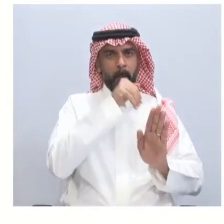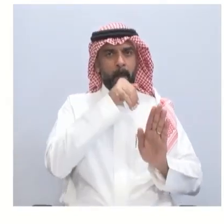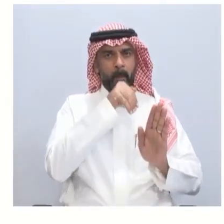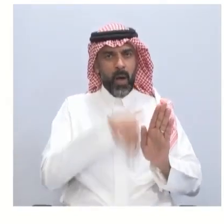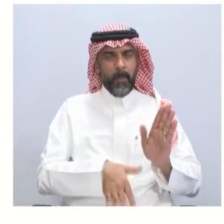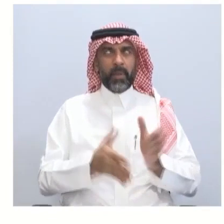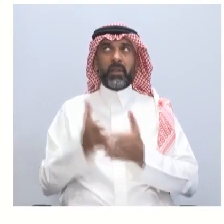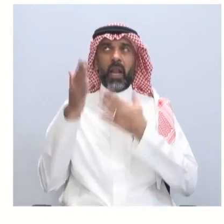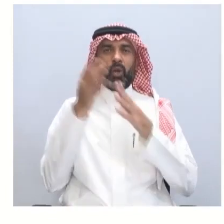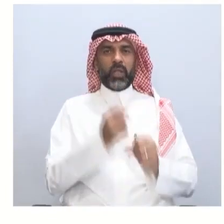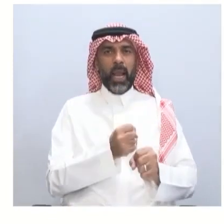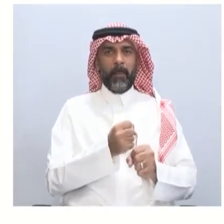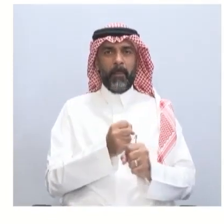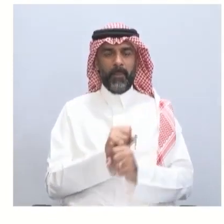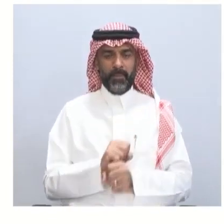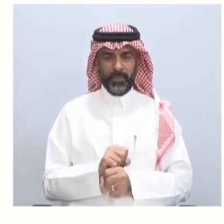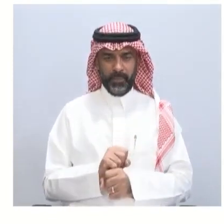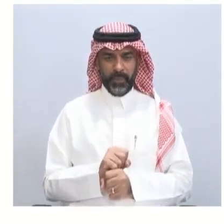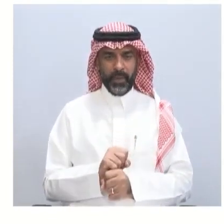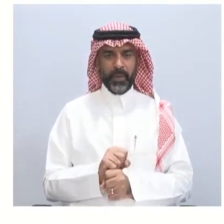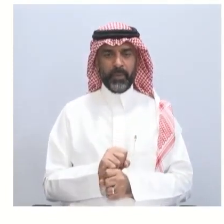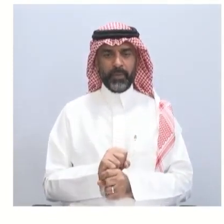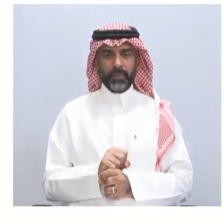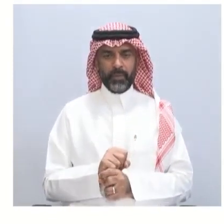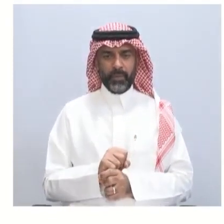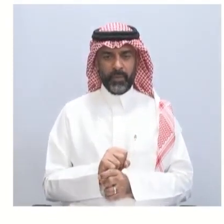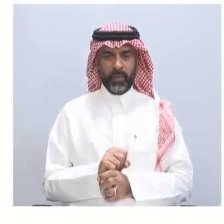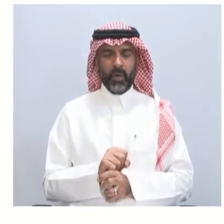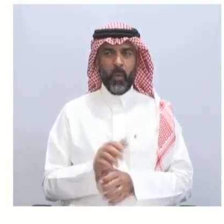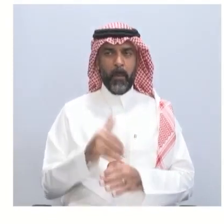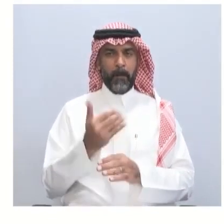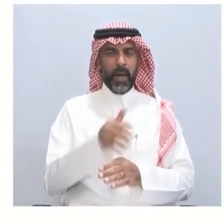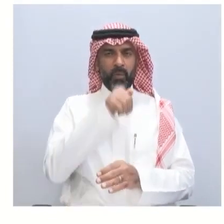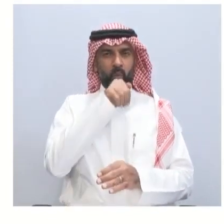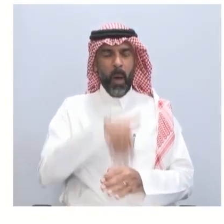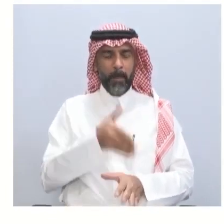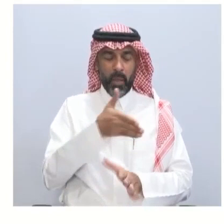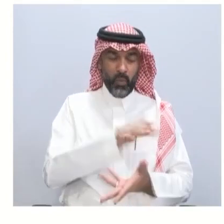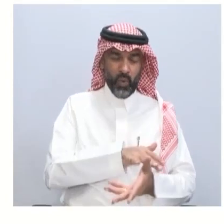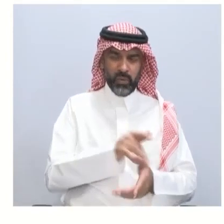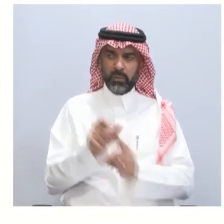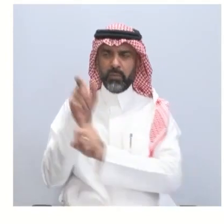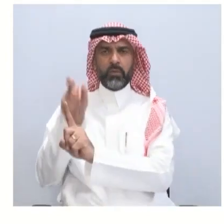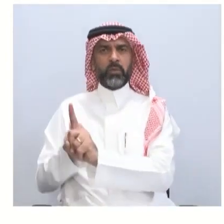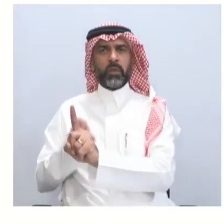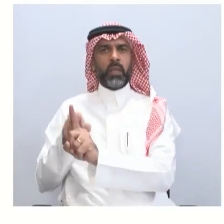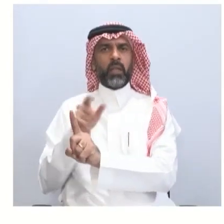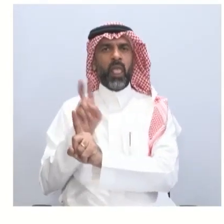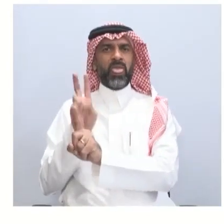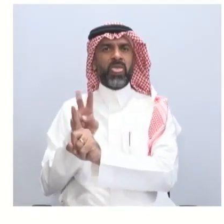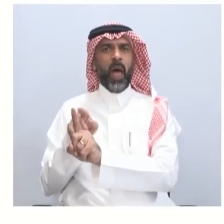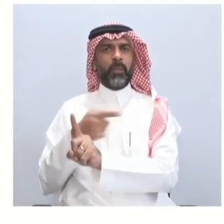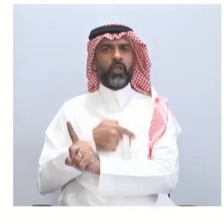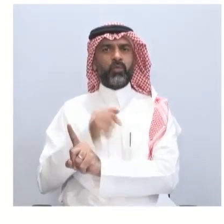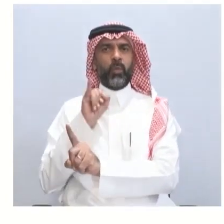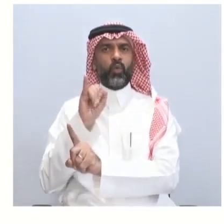ل قمع حركه التمرد التي قام بها مسيلمه الكذاب وسميت بحركه الرده او بحروب الرده